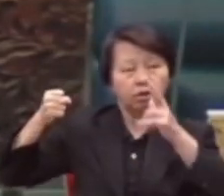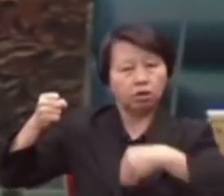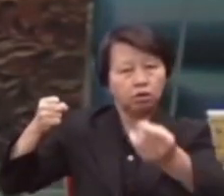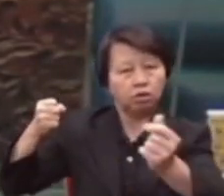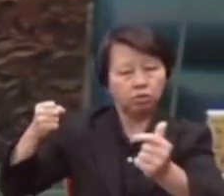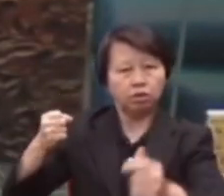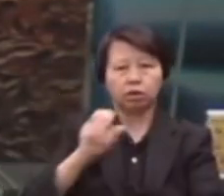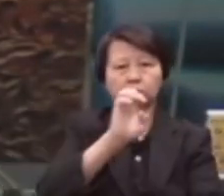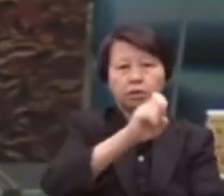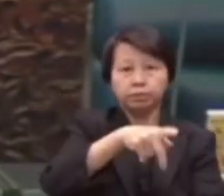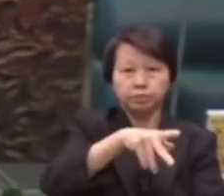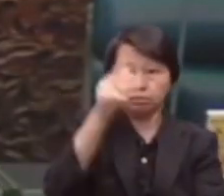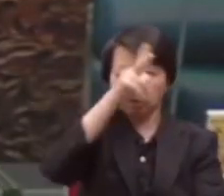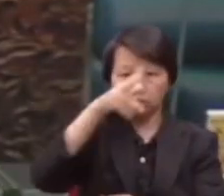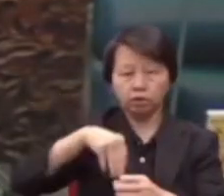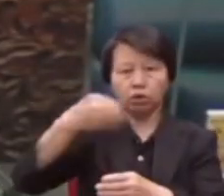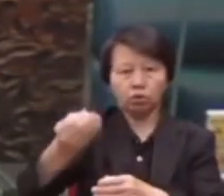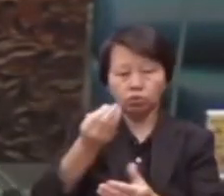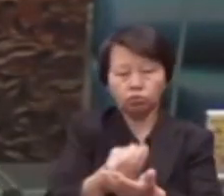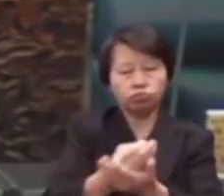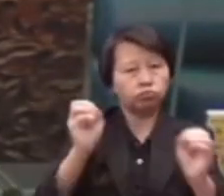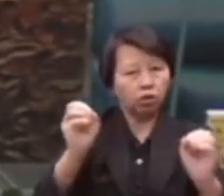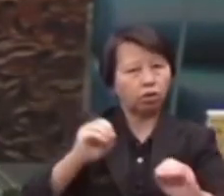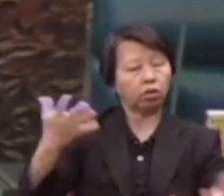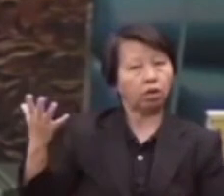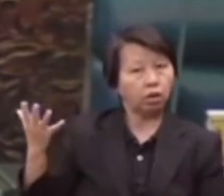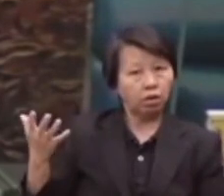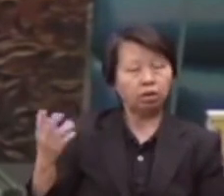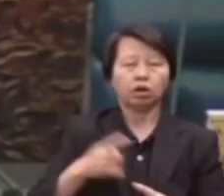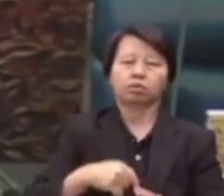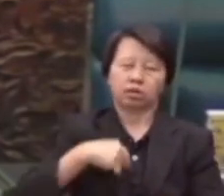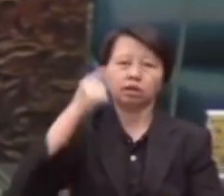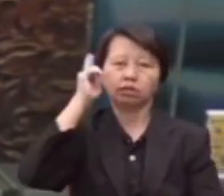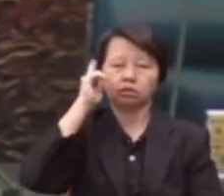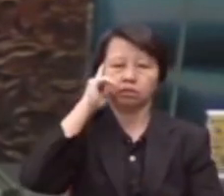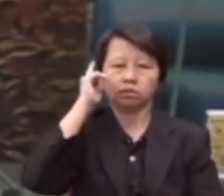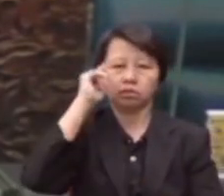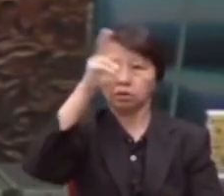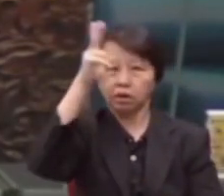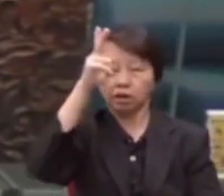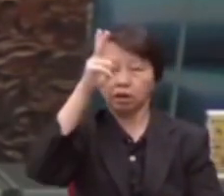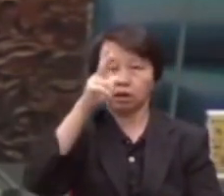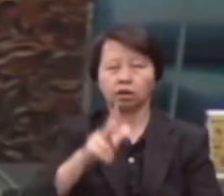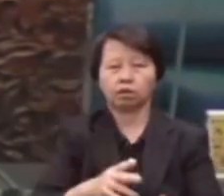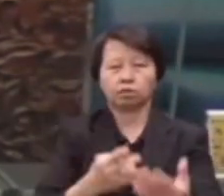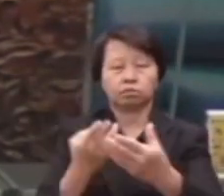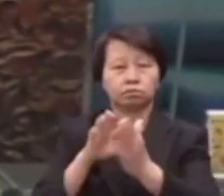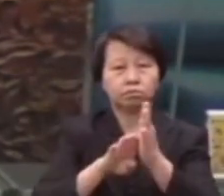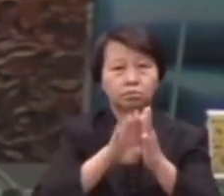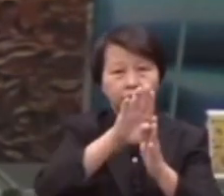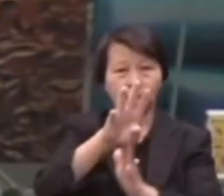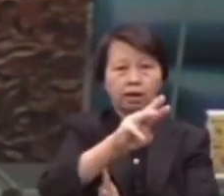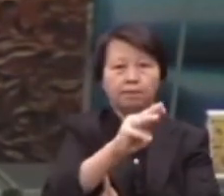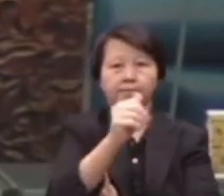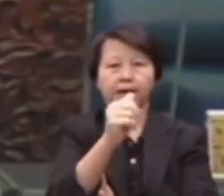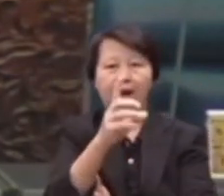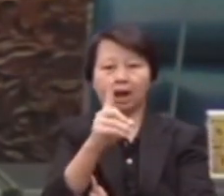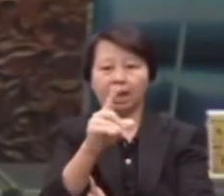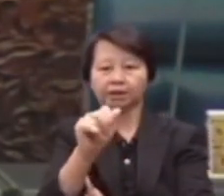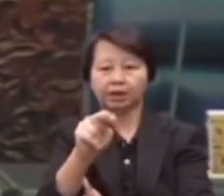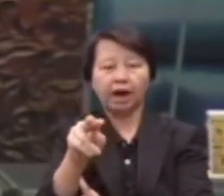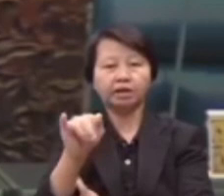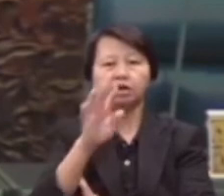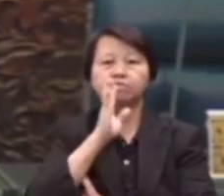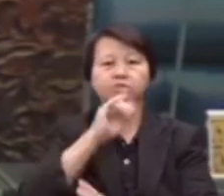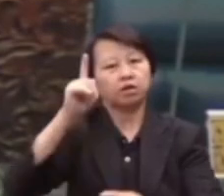EPF kerajaan tak keluar satu sen. Tapi saya dah tahu pendirian kerajaan madani ini sekarang ni kata itu tak boleh dilaksanakan. Jadi kalau